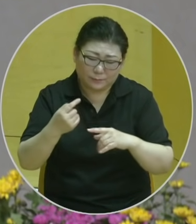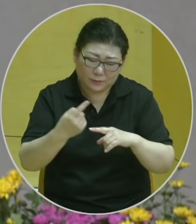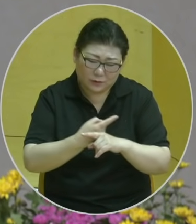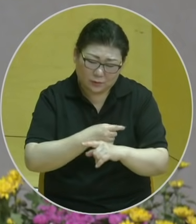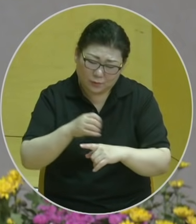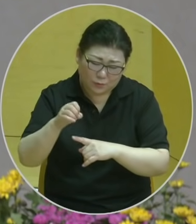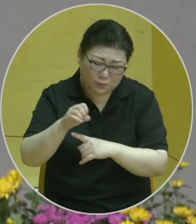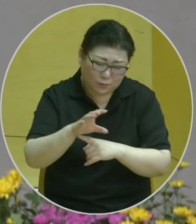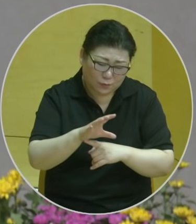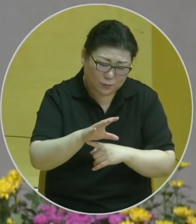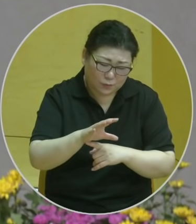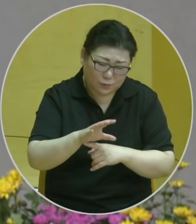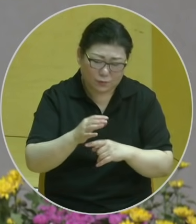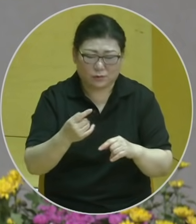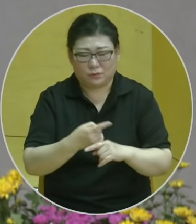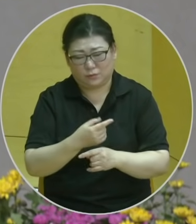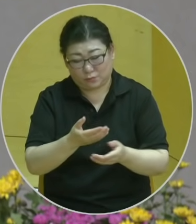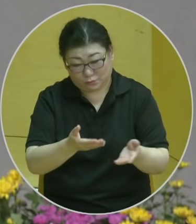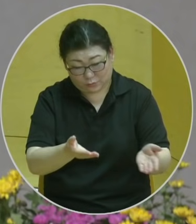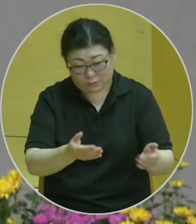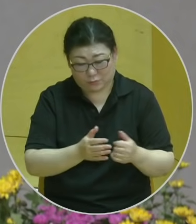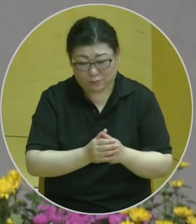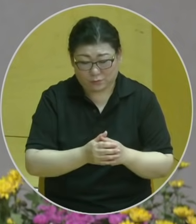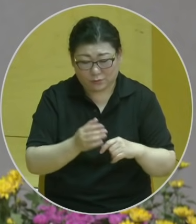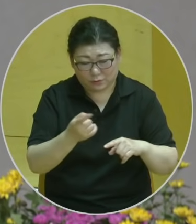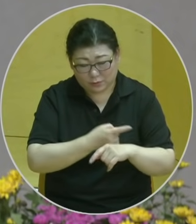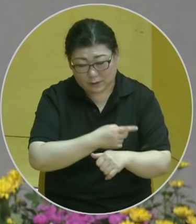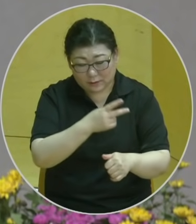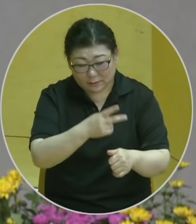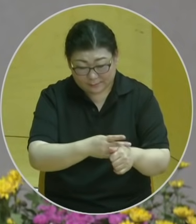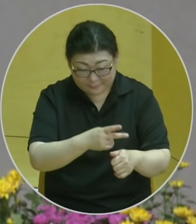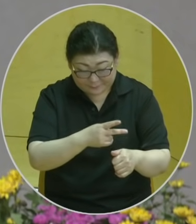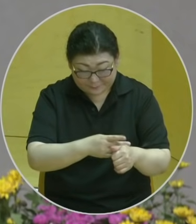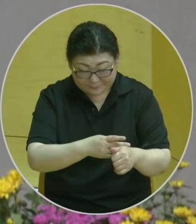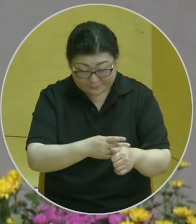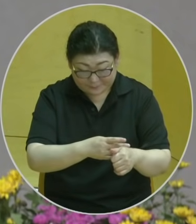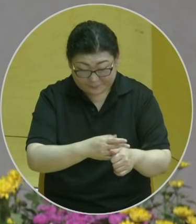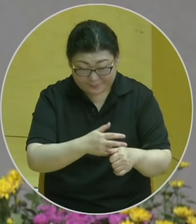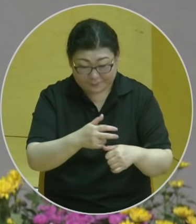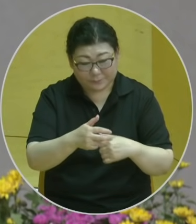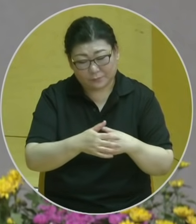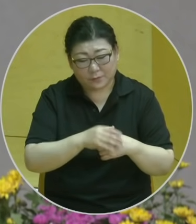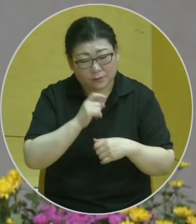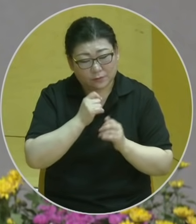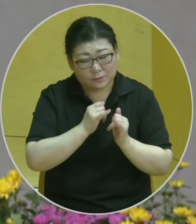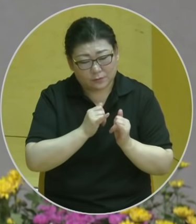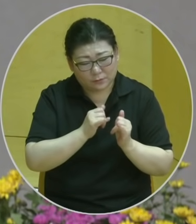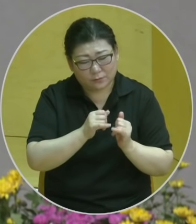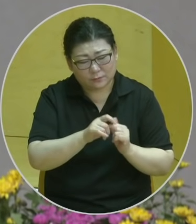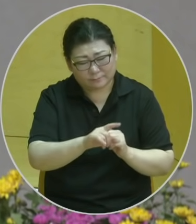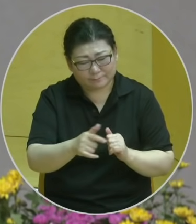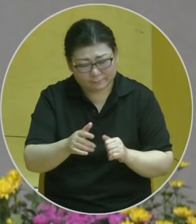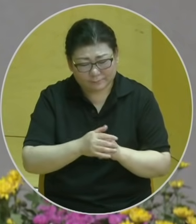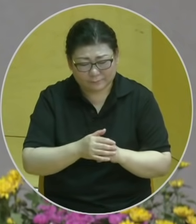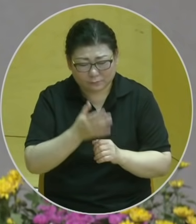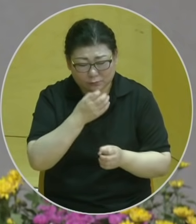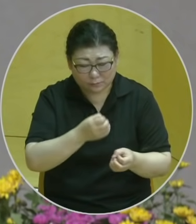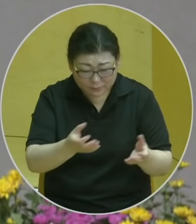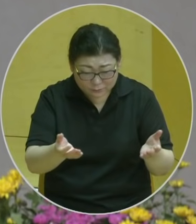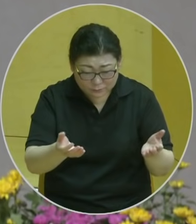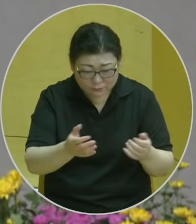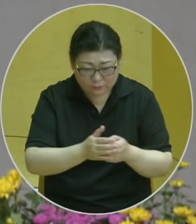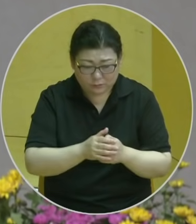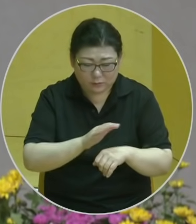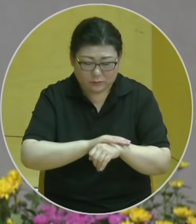바라셔서 치료시켜 주시고 치료하신 의사 선생님이나 하나님 의료진들을 하나님 축복해 주셔서 하나님 잘 치료될 수